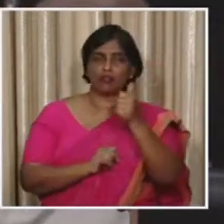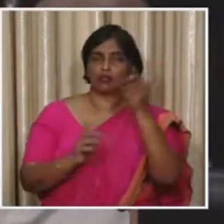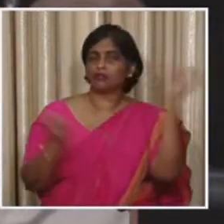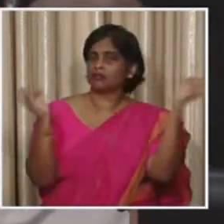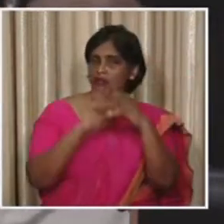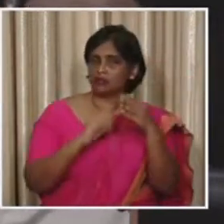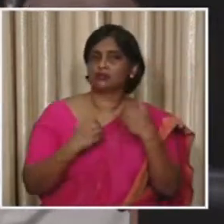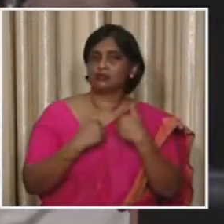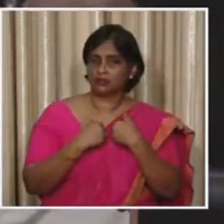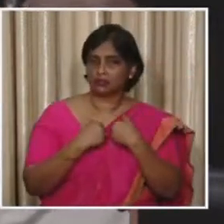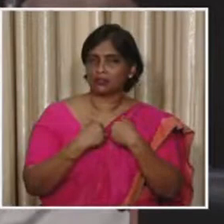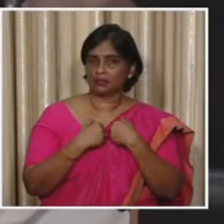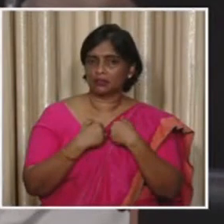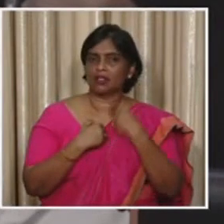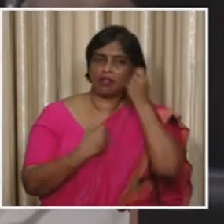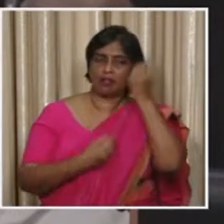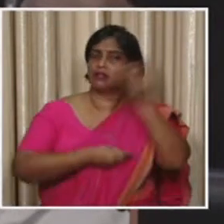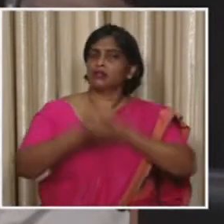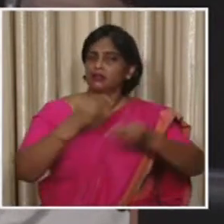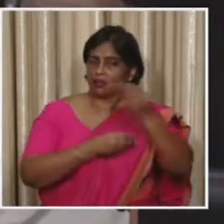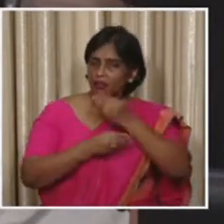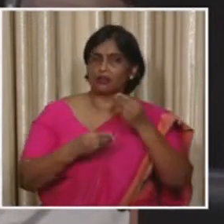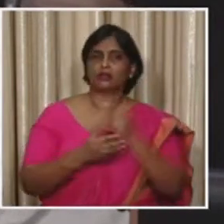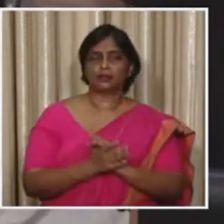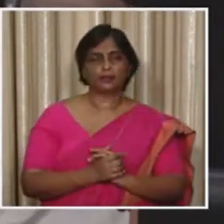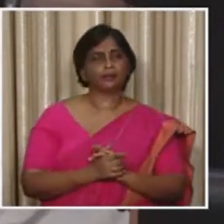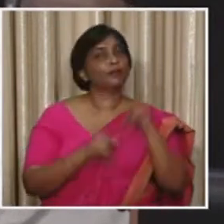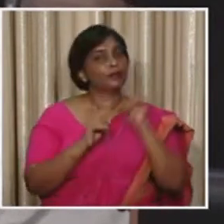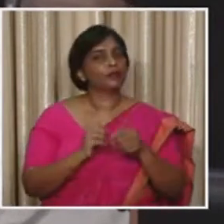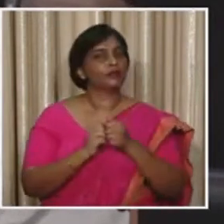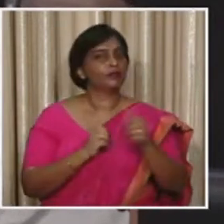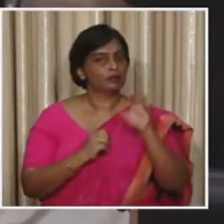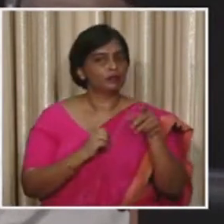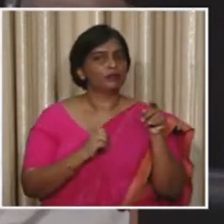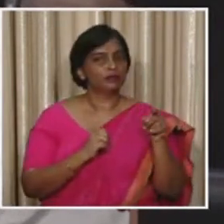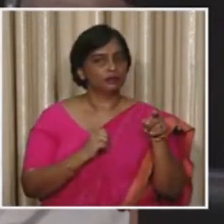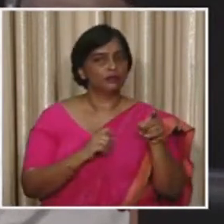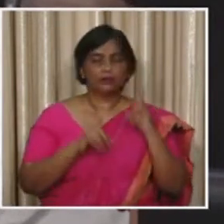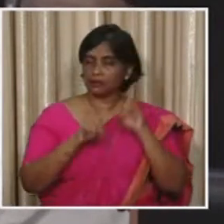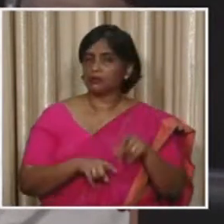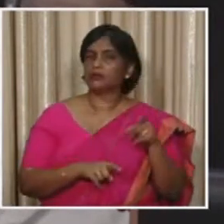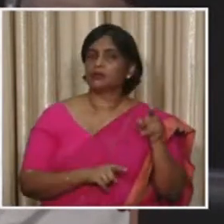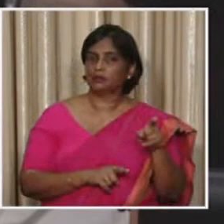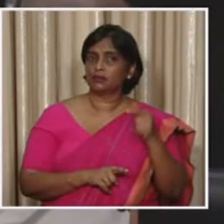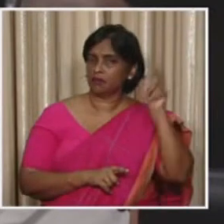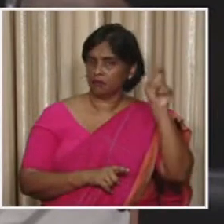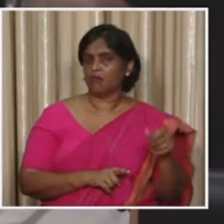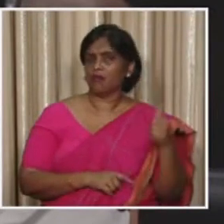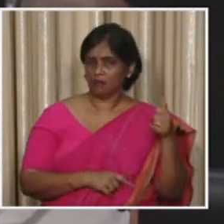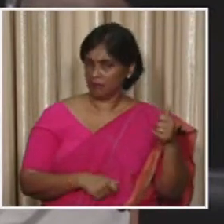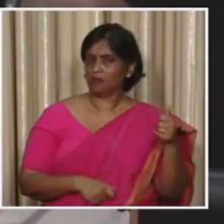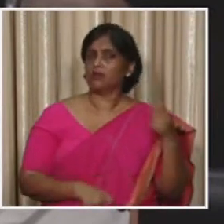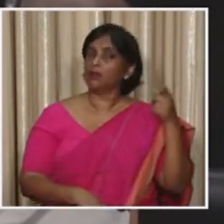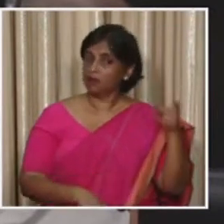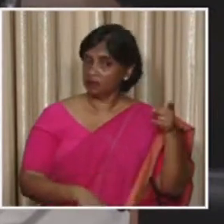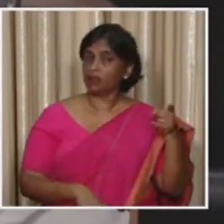කරනවා. අපි හුවමාරු කරගන්නවා අදහස් ටික. ඒ ටික කරගෙන යන්න. ඉතින් එතුමා හොඳ පුද්ගලෙක්. එතුමා